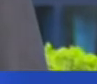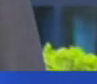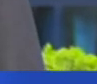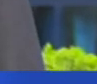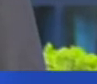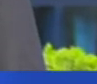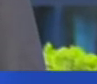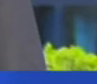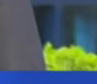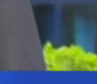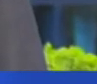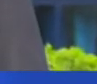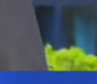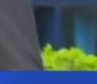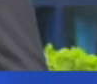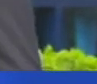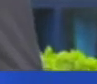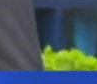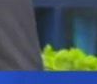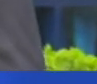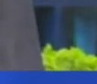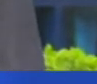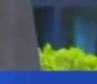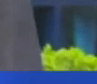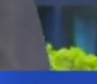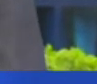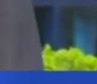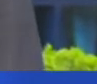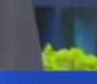saa 1:30 hadi saa 2 tutakapokuletea kipindi hiki cha kinyang'anyiro.